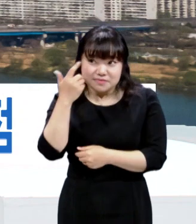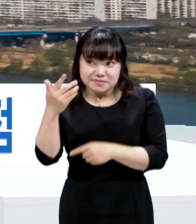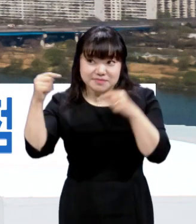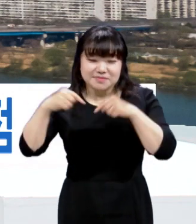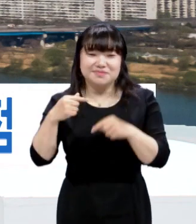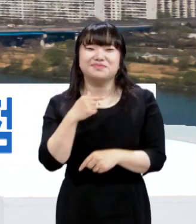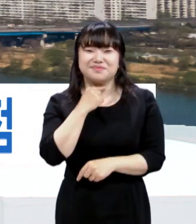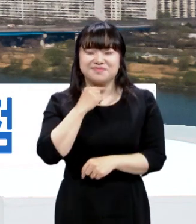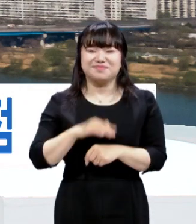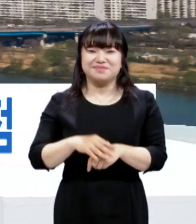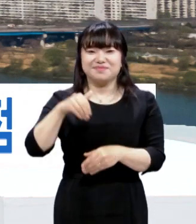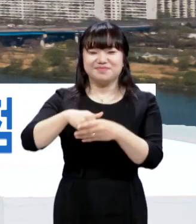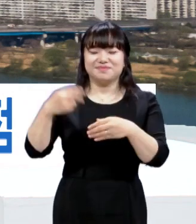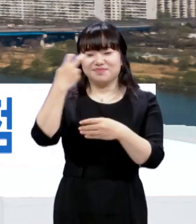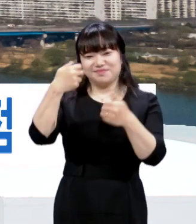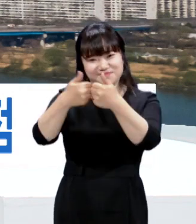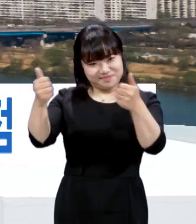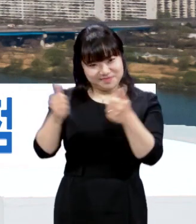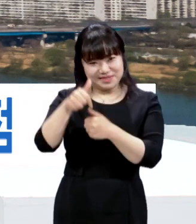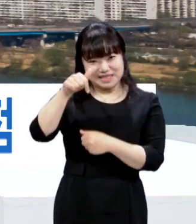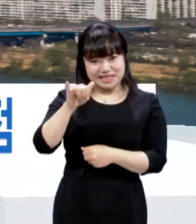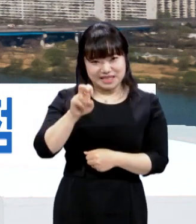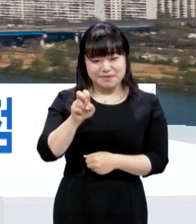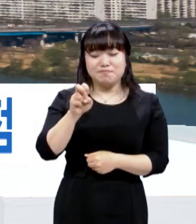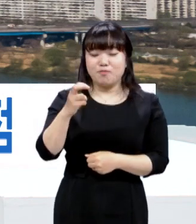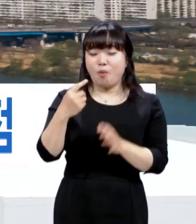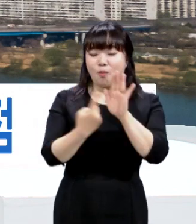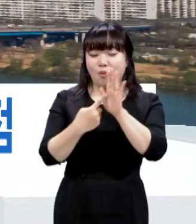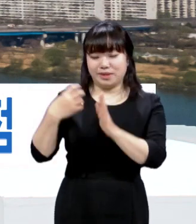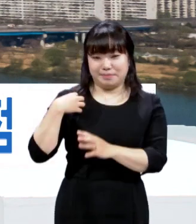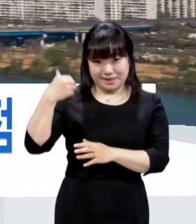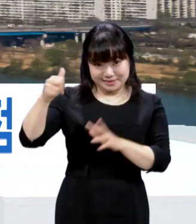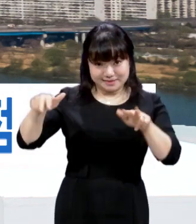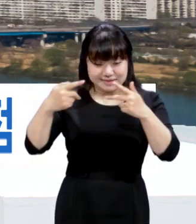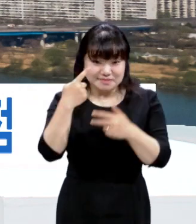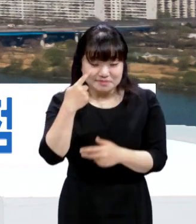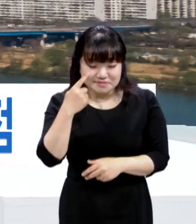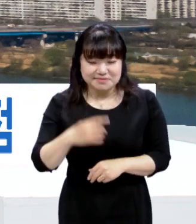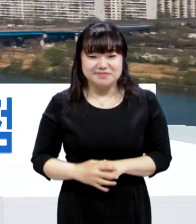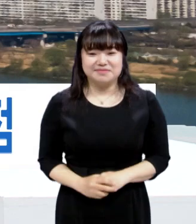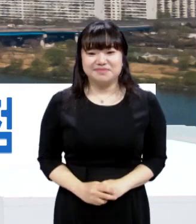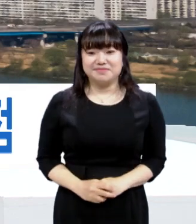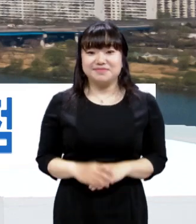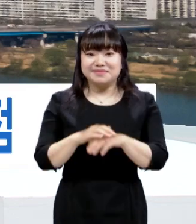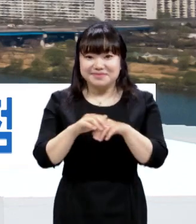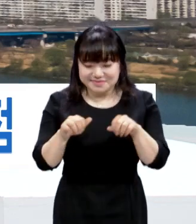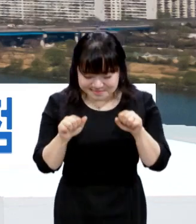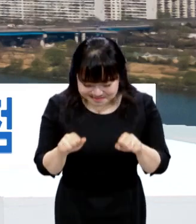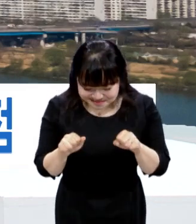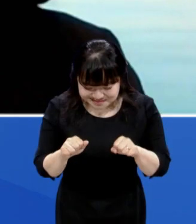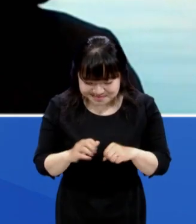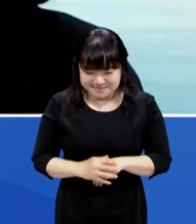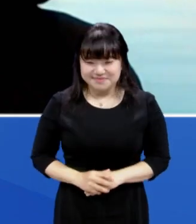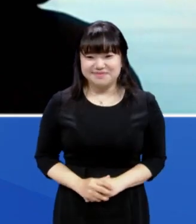보겠읍니다 내 서울시 산 동안 위원회 긴 명예 홍보담당관 을 화상으로 연결합니다 안녕하십니까